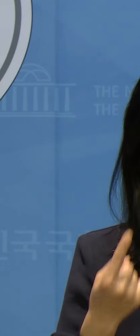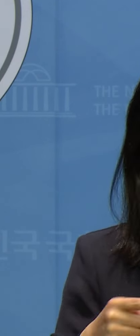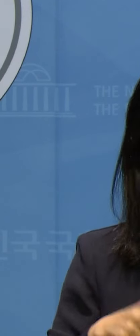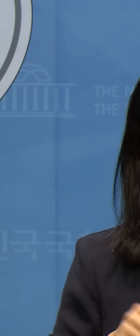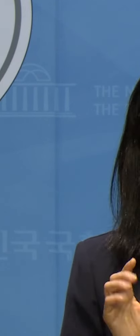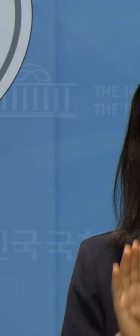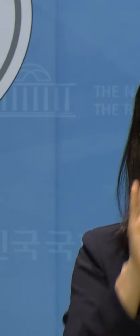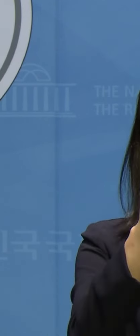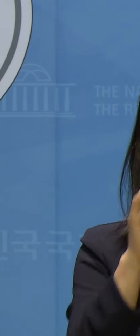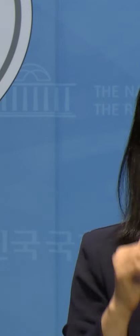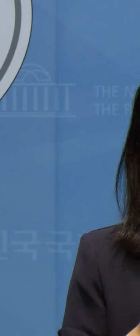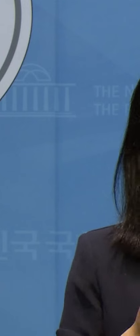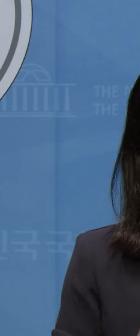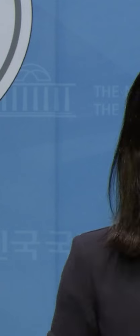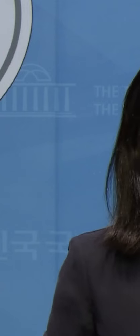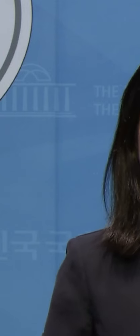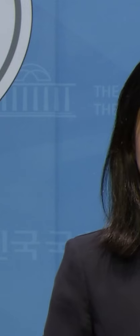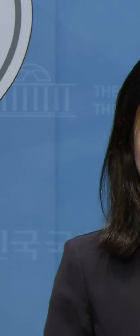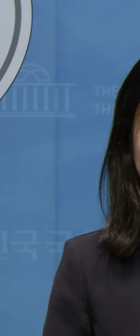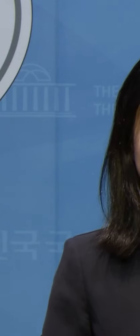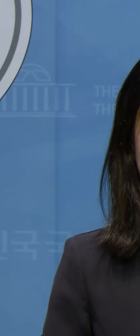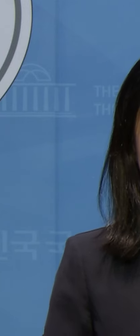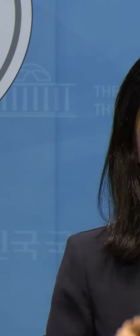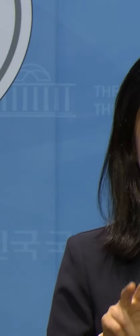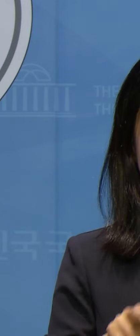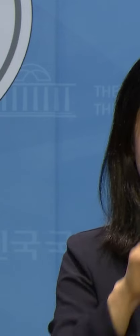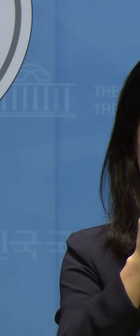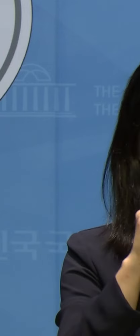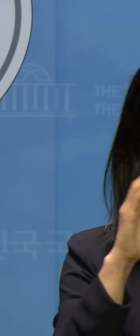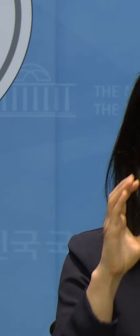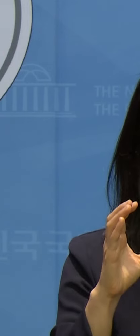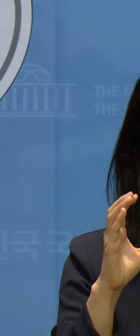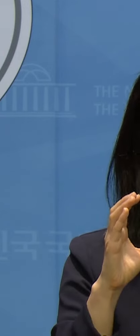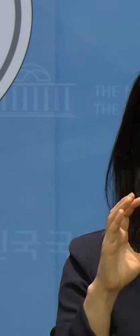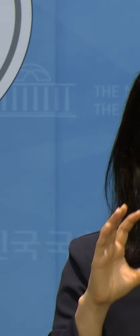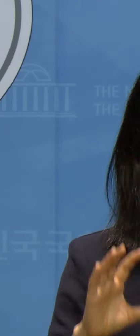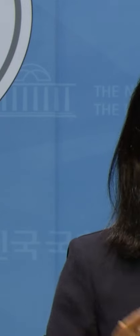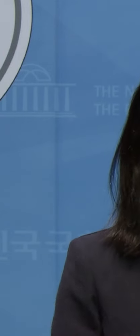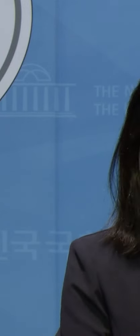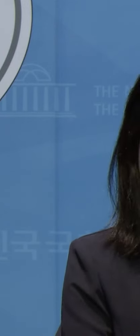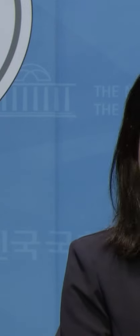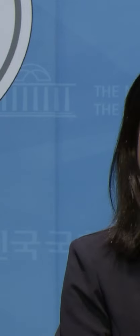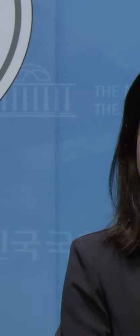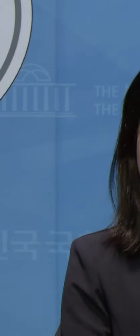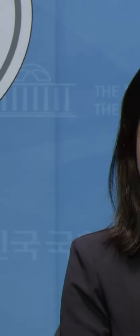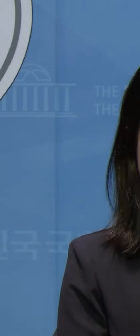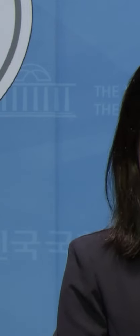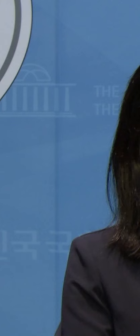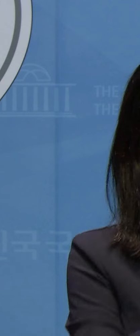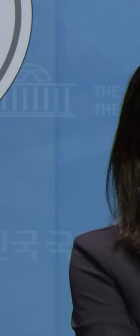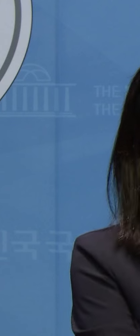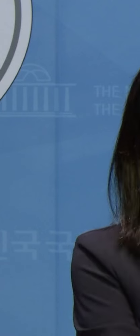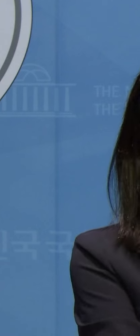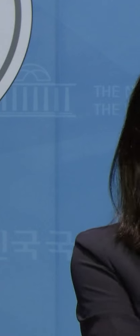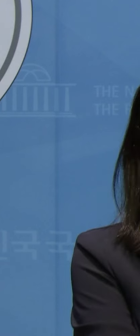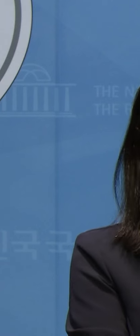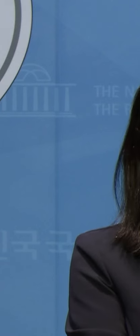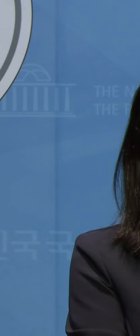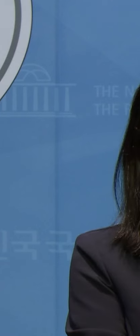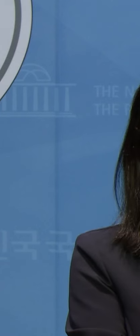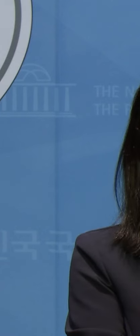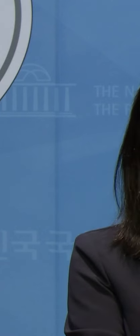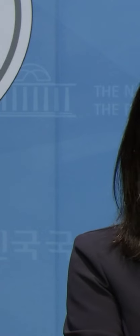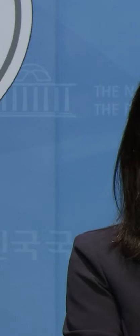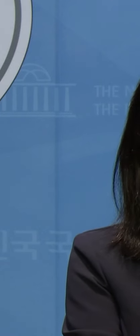보도에 이르게 됐다 현재 MBC 특수 관계를 고려하면 민원인 개인 정보를